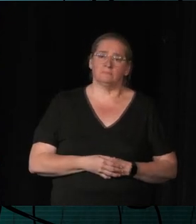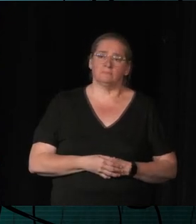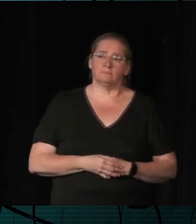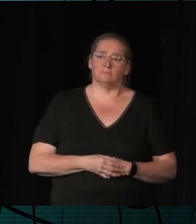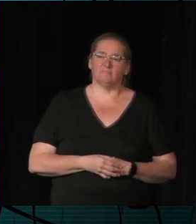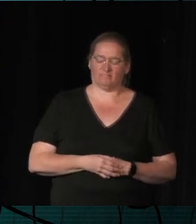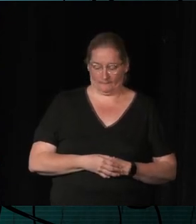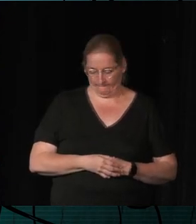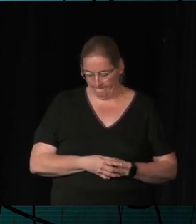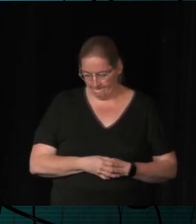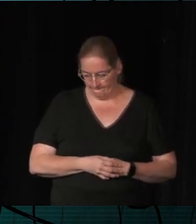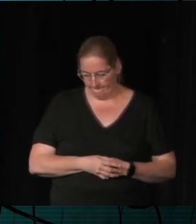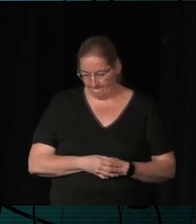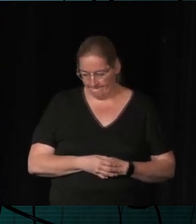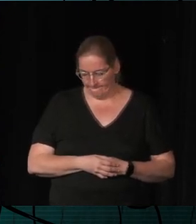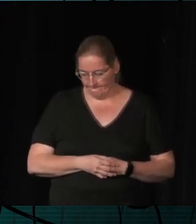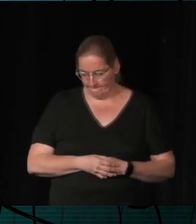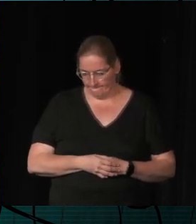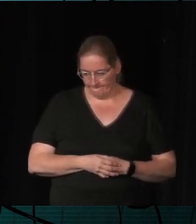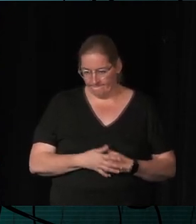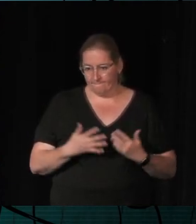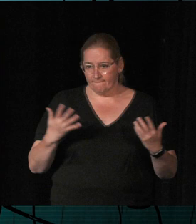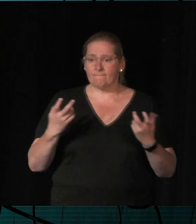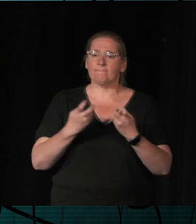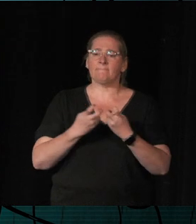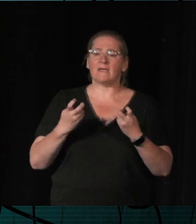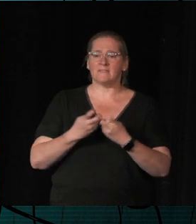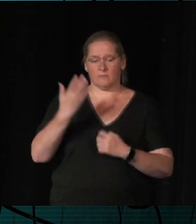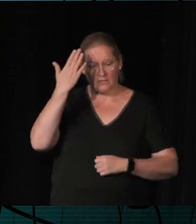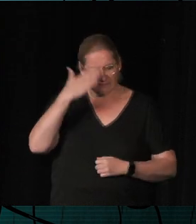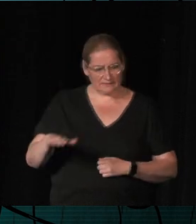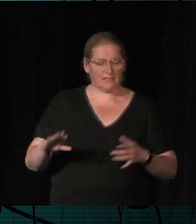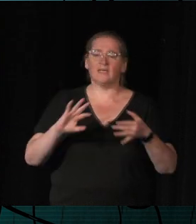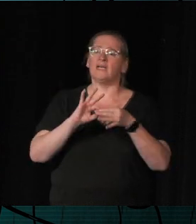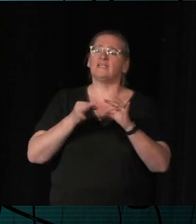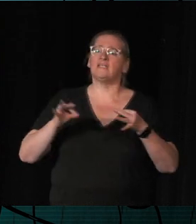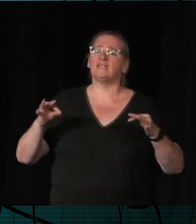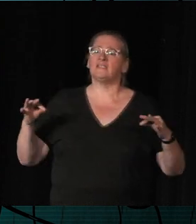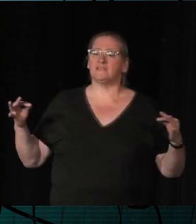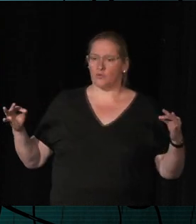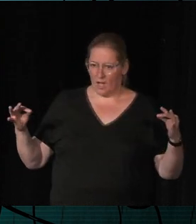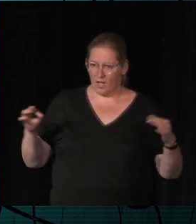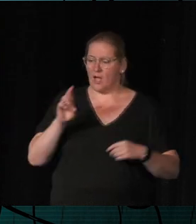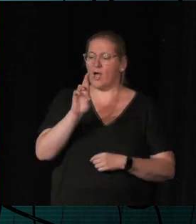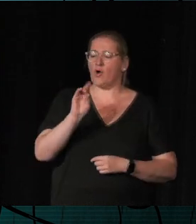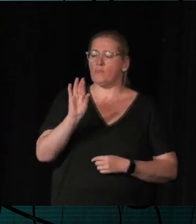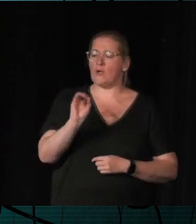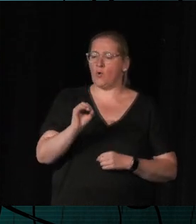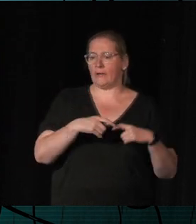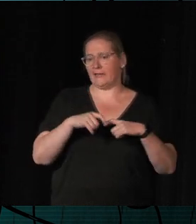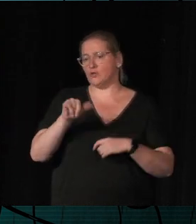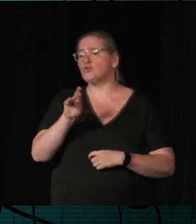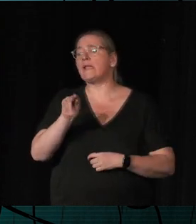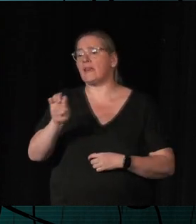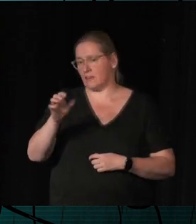Tu vois, c'est ce truc selon lequel, je vais prendre Roméo et Juliette. Tu vois, si tu avais un libre arbitre, tu avais un contrôle